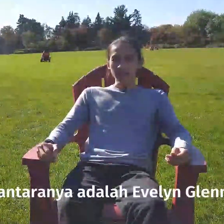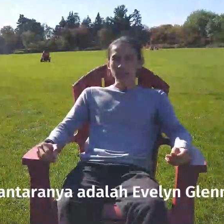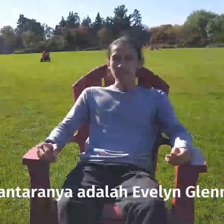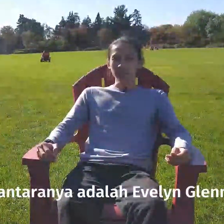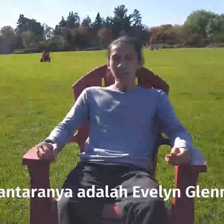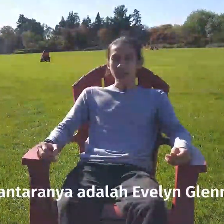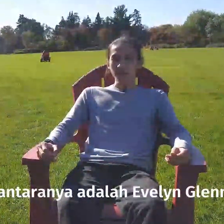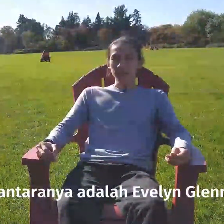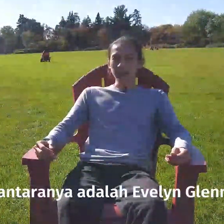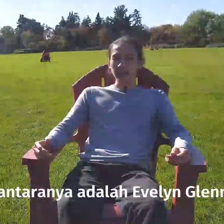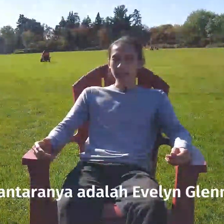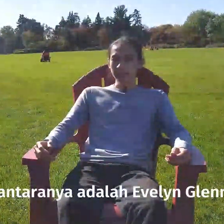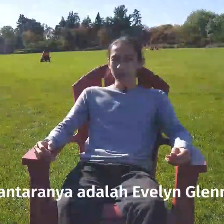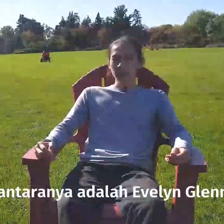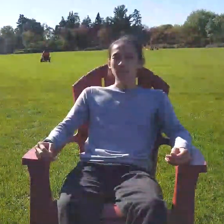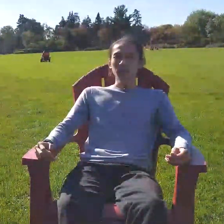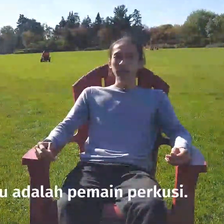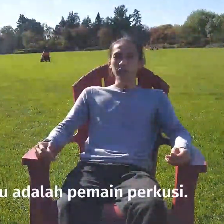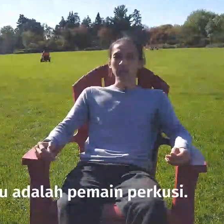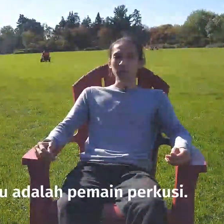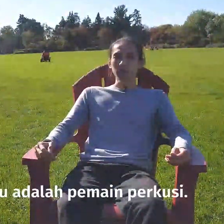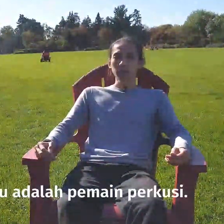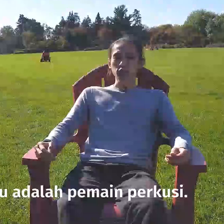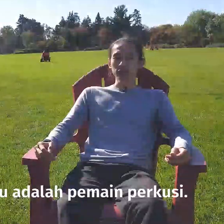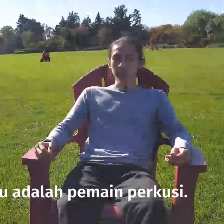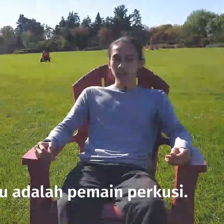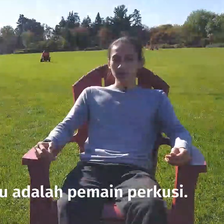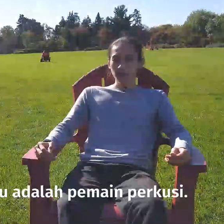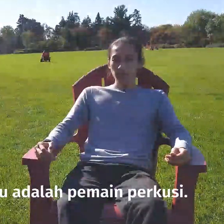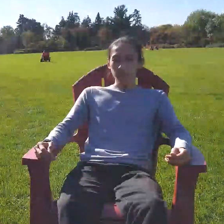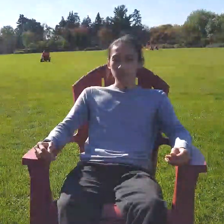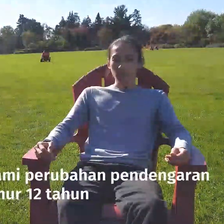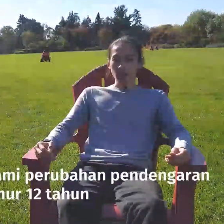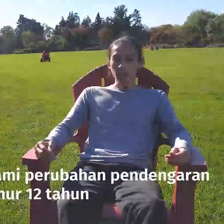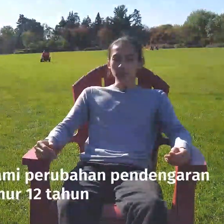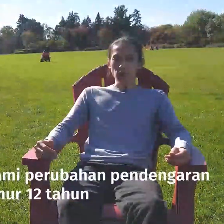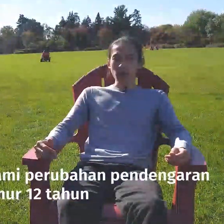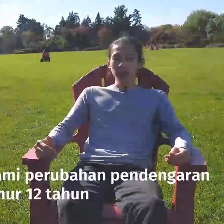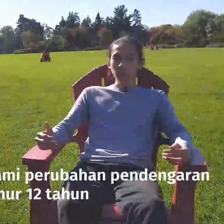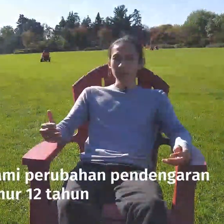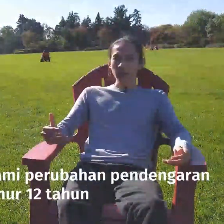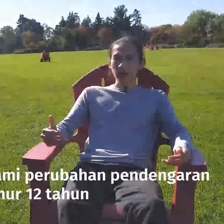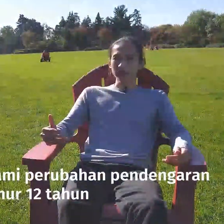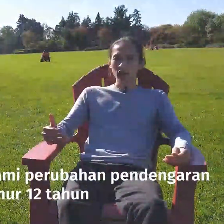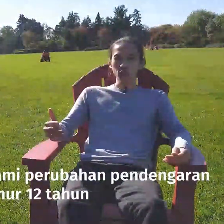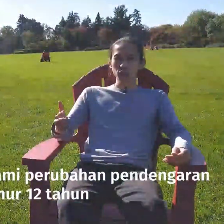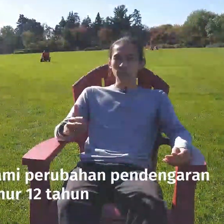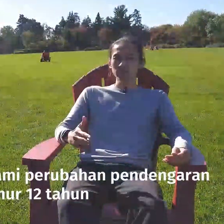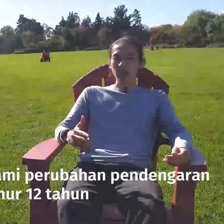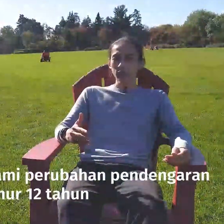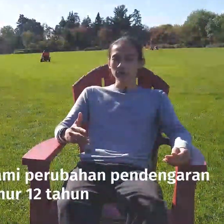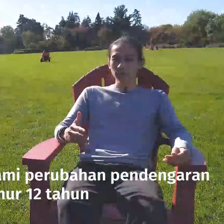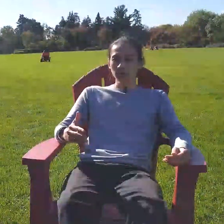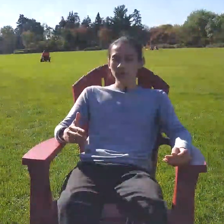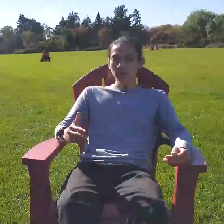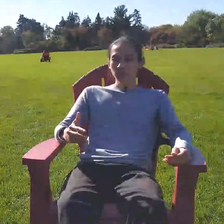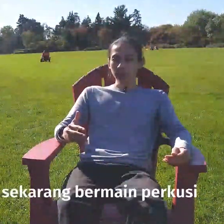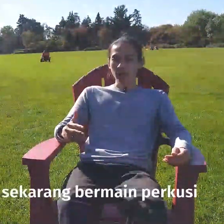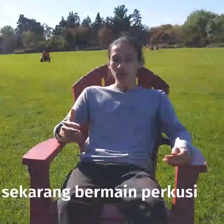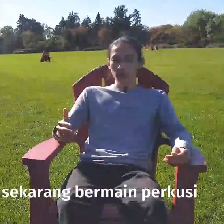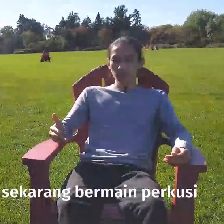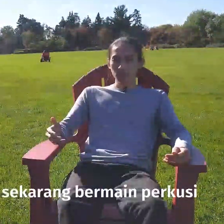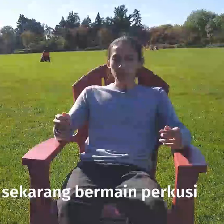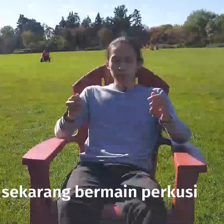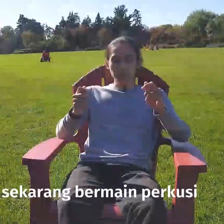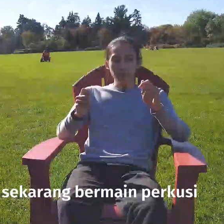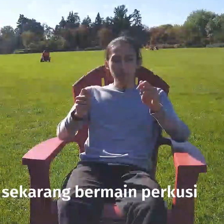beberapa di antaranya adalah Evelyn glenny beliau adalah pemain perkusi mengalami perubahan Dalam pendengaran sejak umur 12 tahun